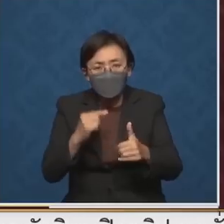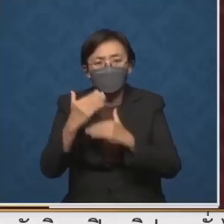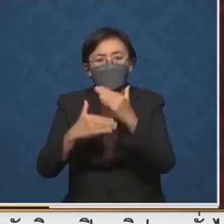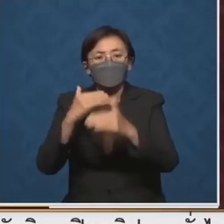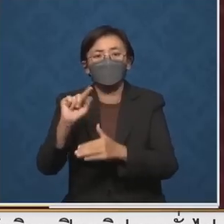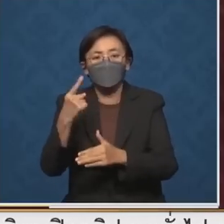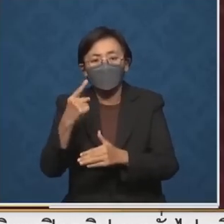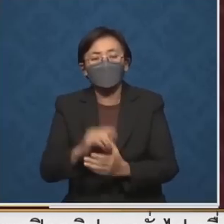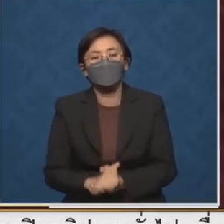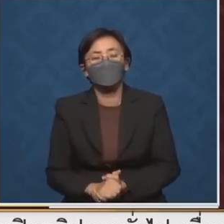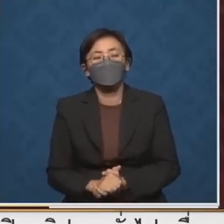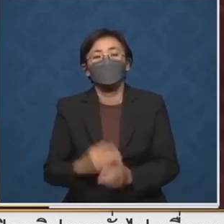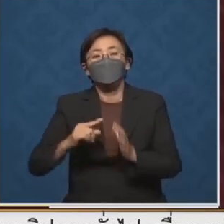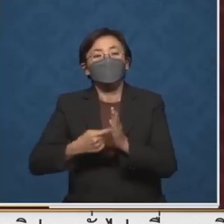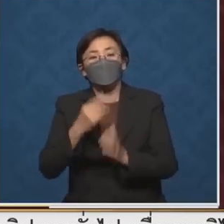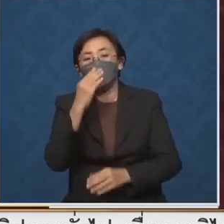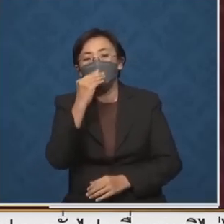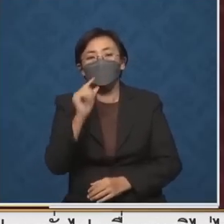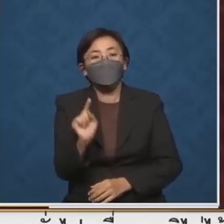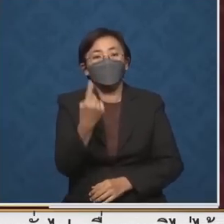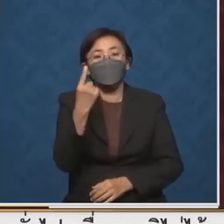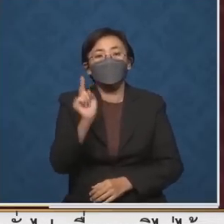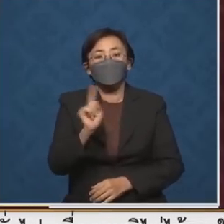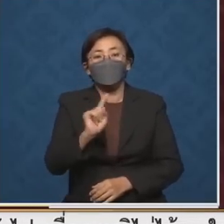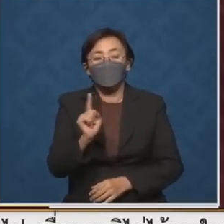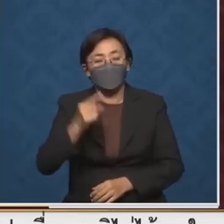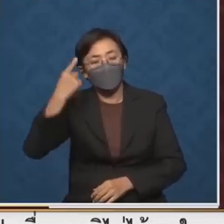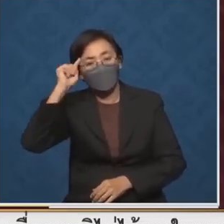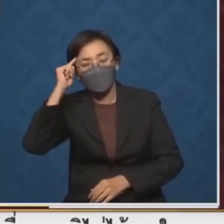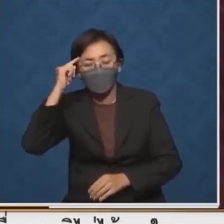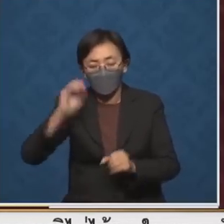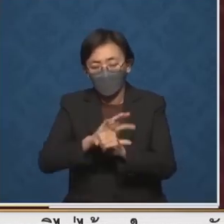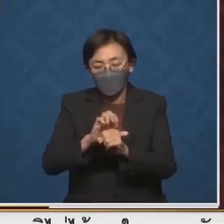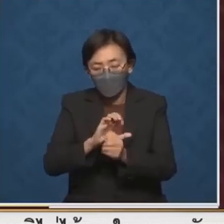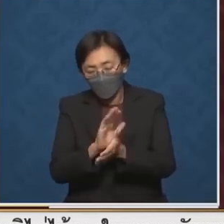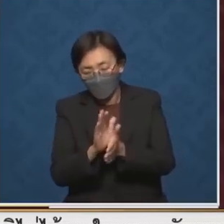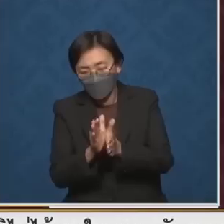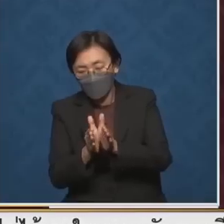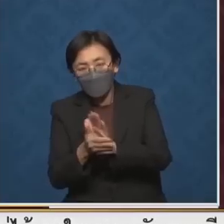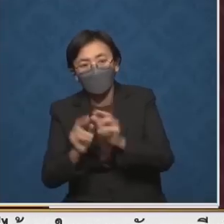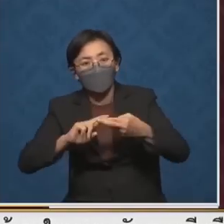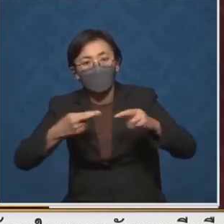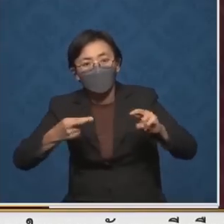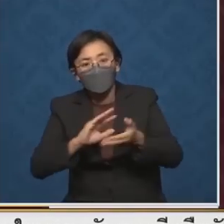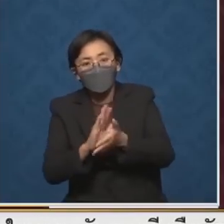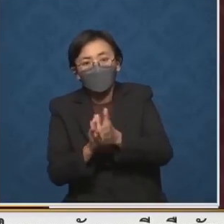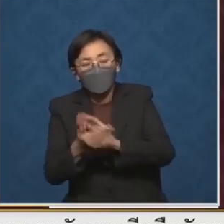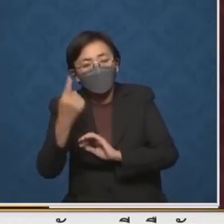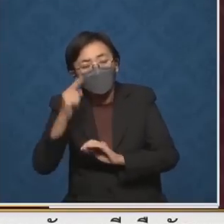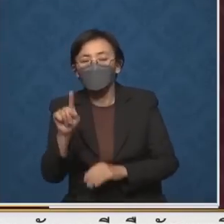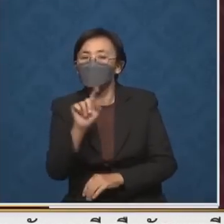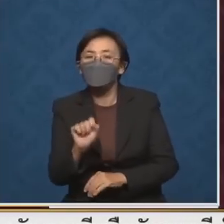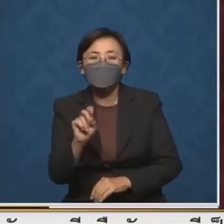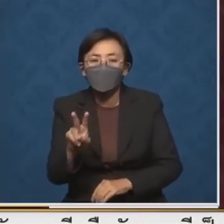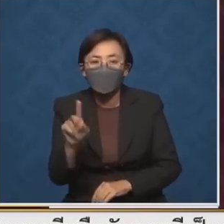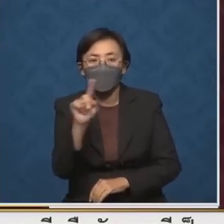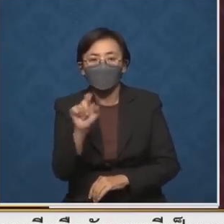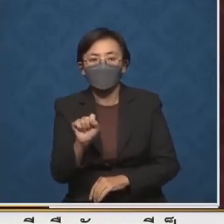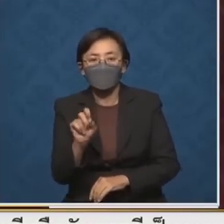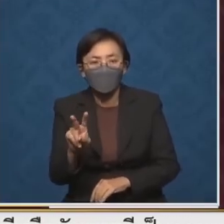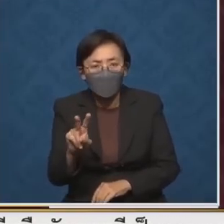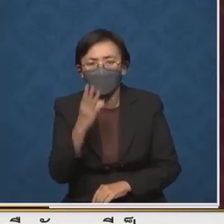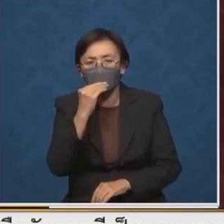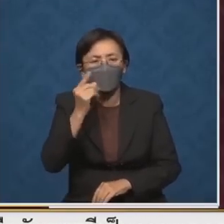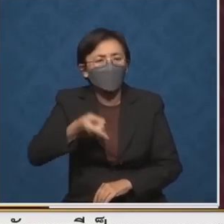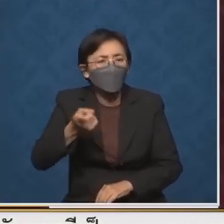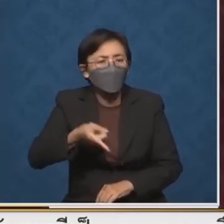แต่ะท่านเริมต้นพูดประโยกแรกดแต่ Luna ยไมรู้วจะกายพรรรณยเลยฉันพูดว Sinovacผมไมอยากจะพ